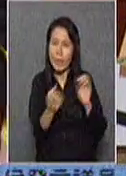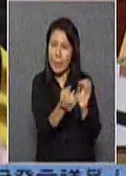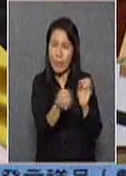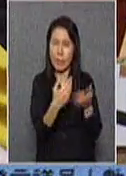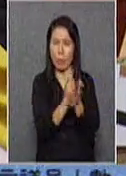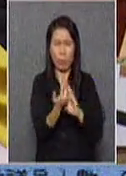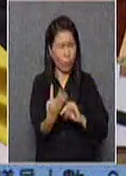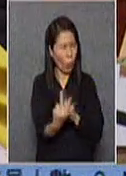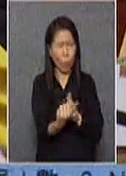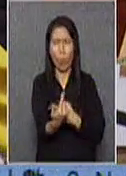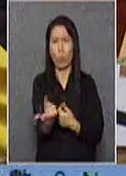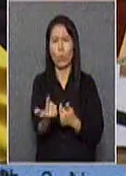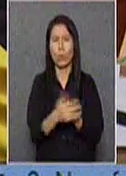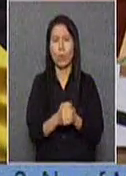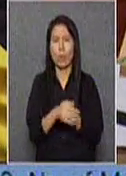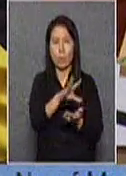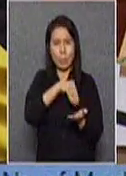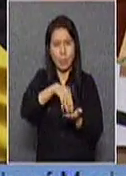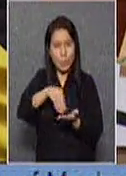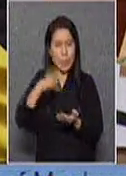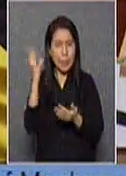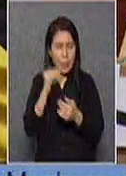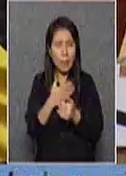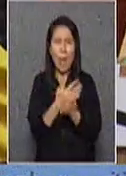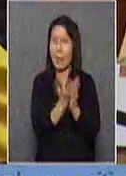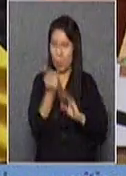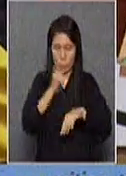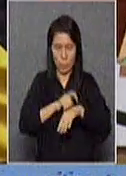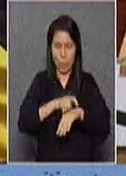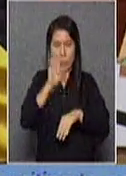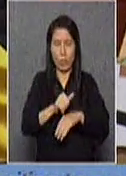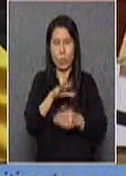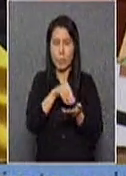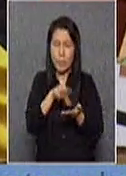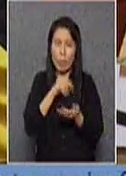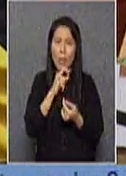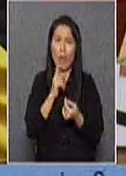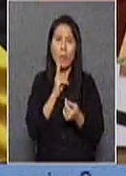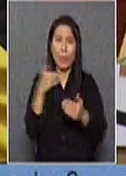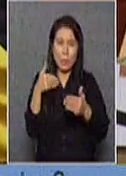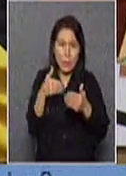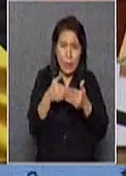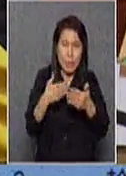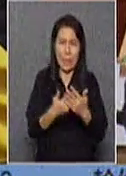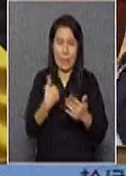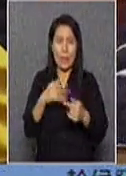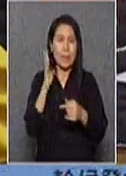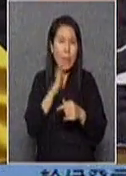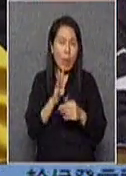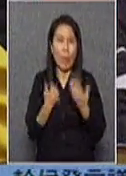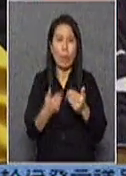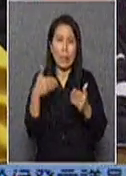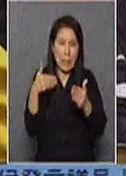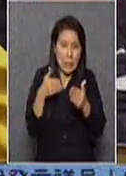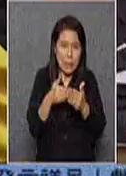等。咁搜集嗰啲意見呢係唔同時間搜集嘅，有啲可能係截止前四個禮拜，有啲可能係截止前